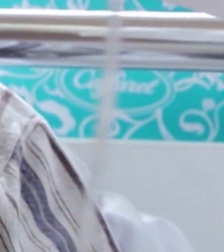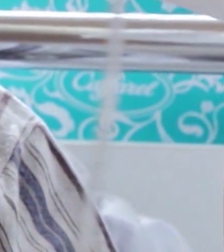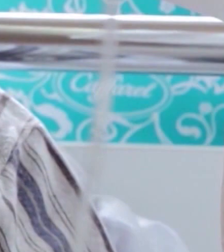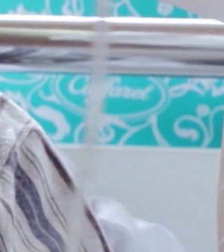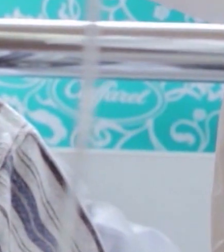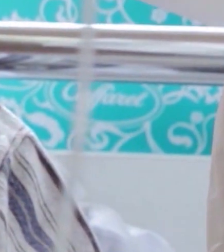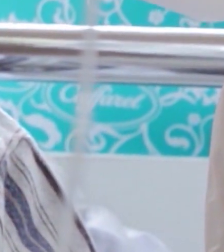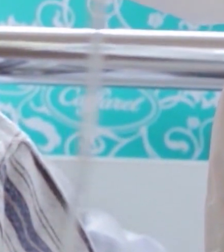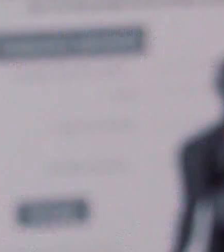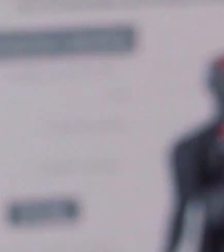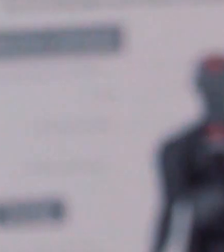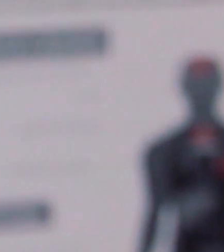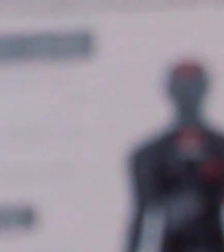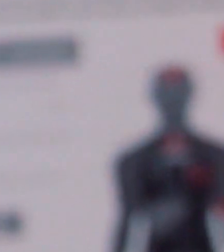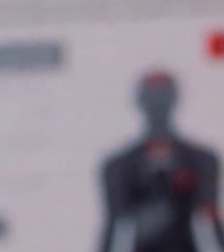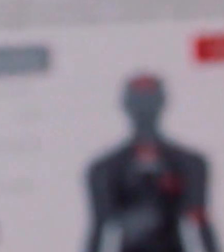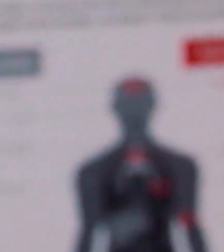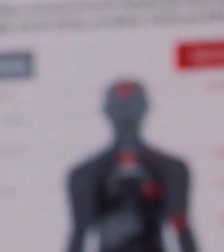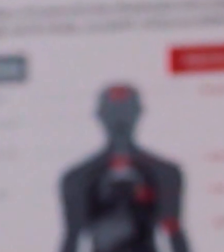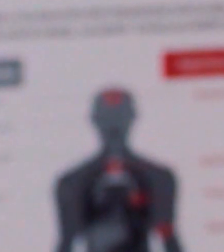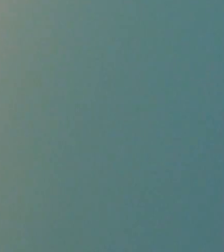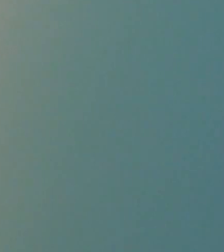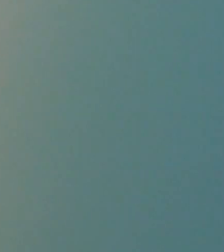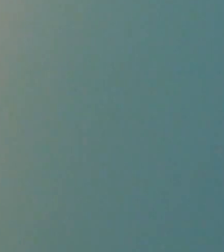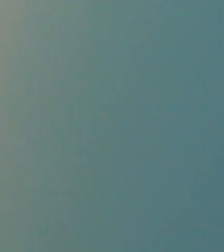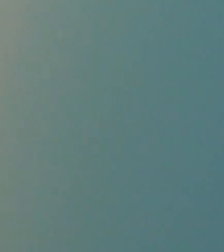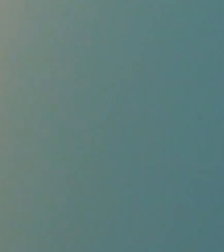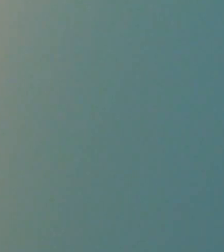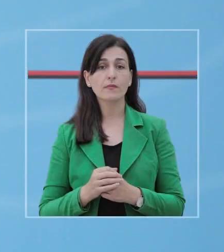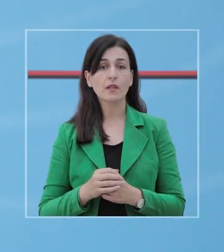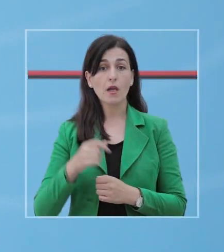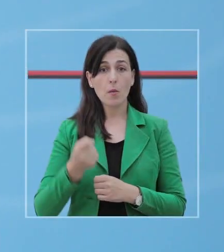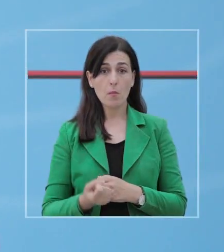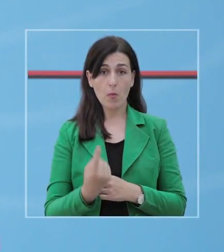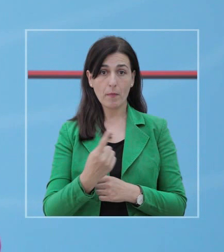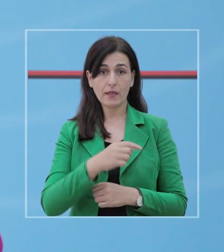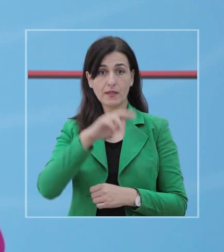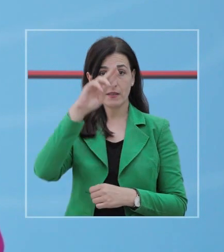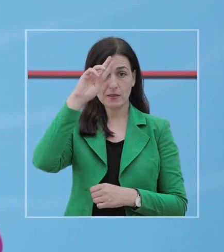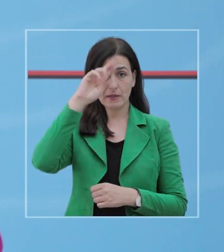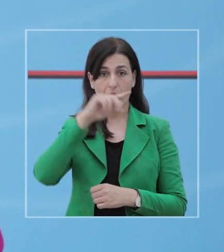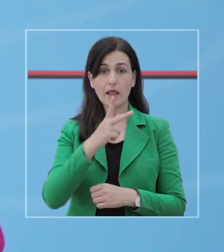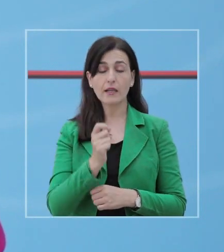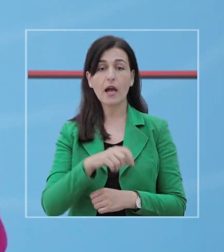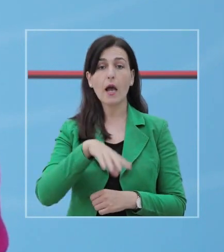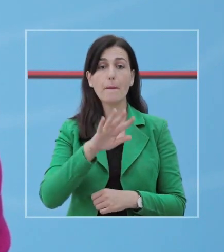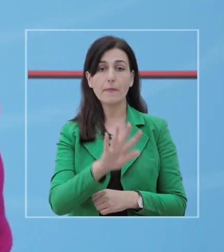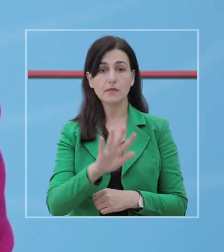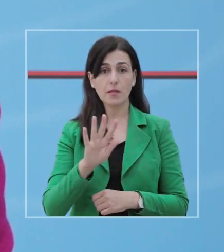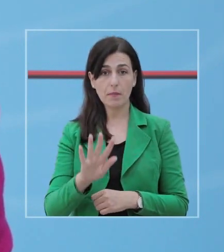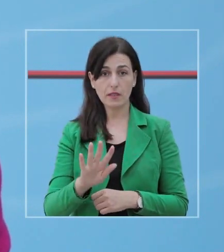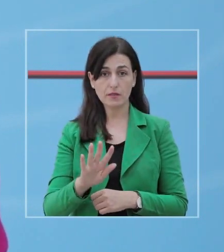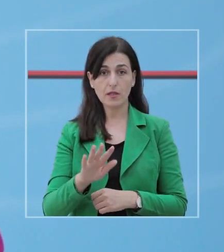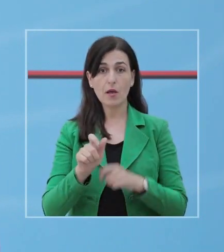Në spitalin COVID-19 aktualisht po trajtojnë 55 pacient. Në shërbimin infektiv po marrin shërbim 55 pacient.